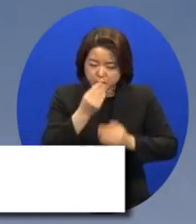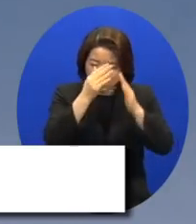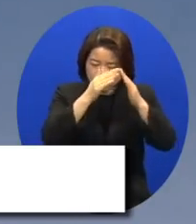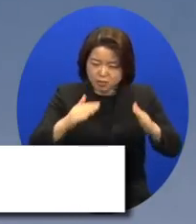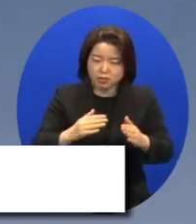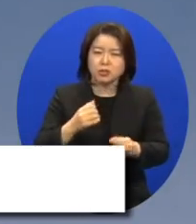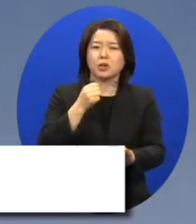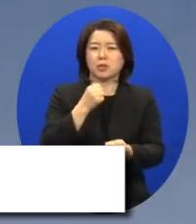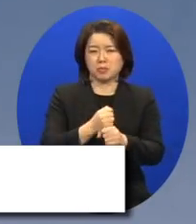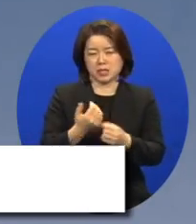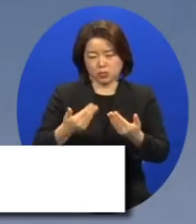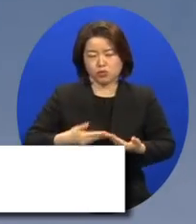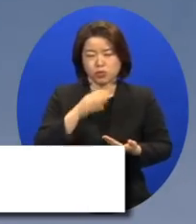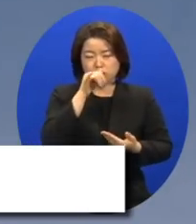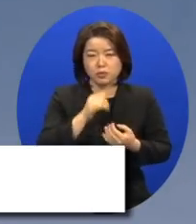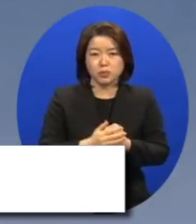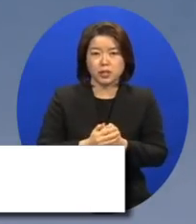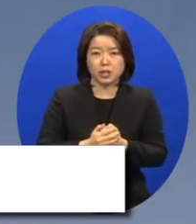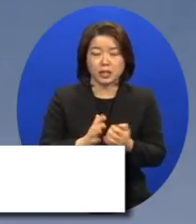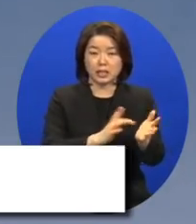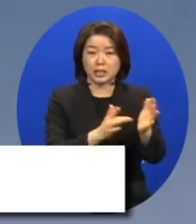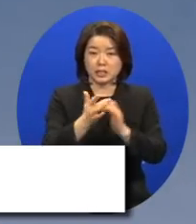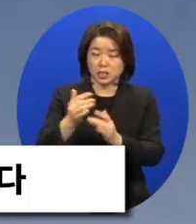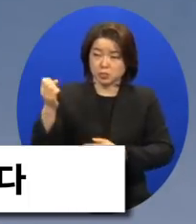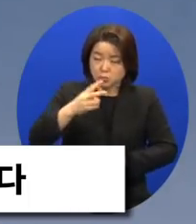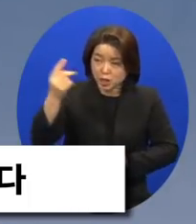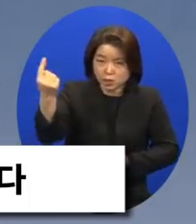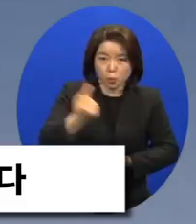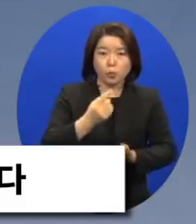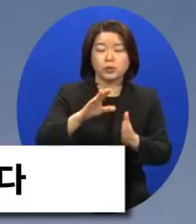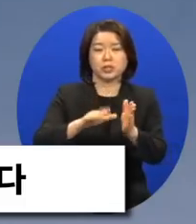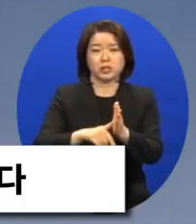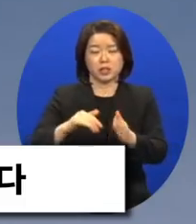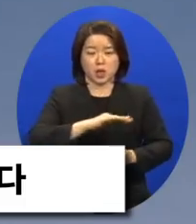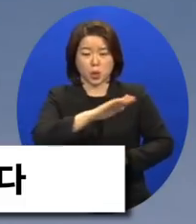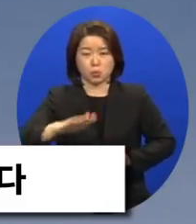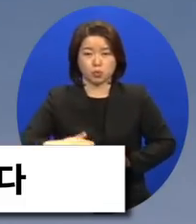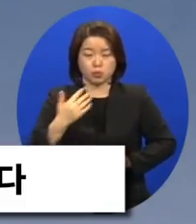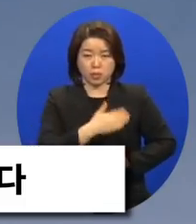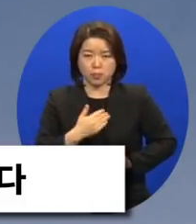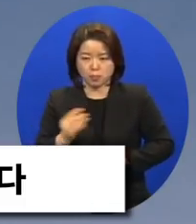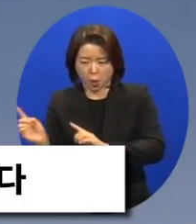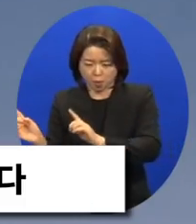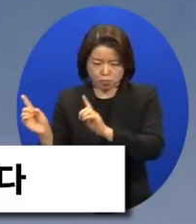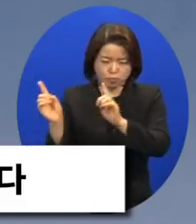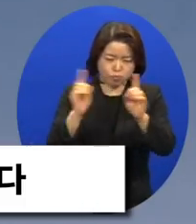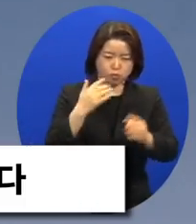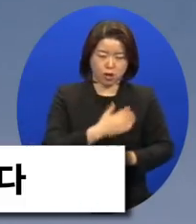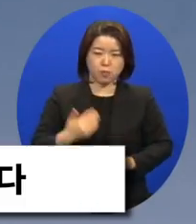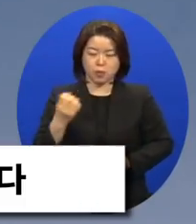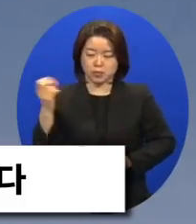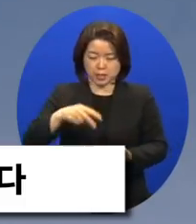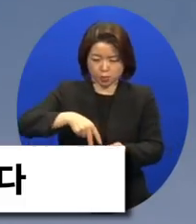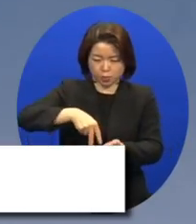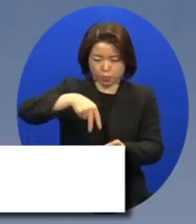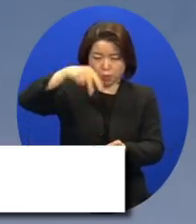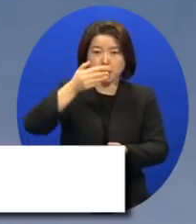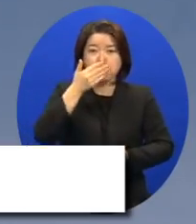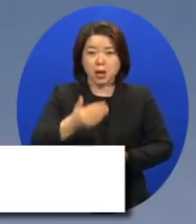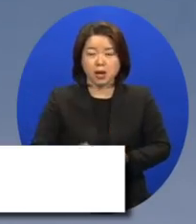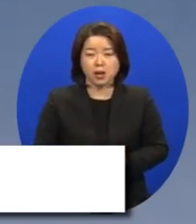겁니다 예수님이 재림 에 오실 때 우리의 몸은 부활의 몸으로 다시 일어나게 될 것입니다